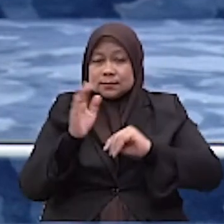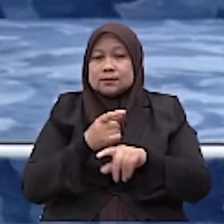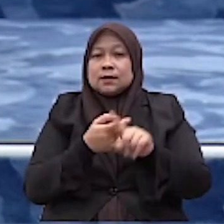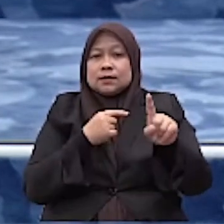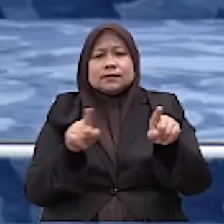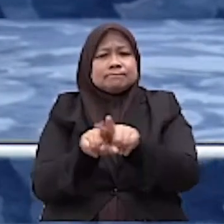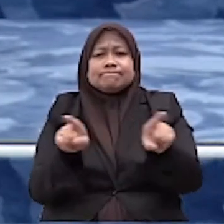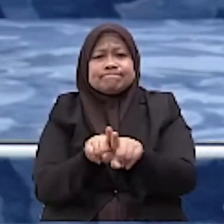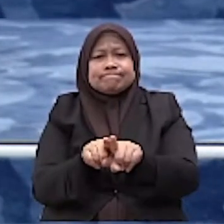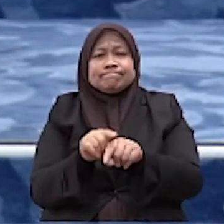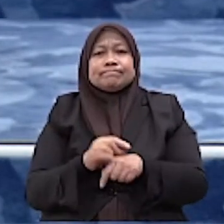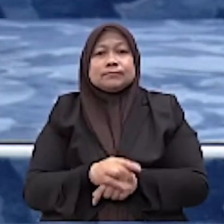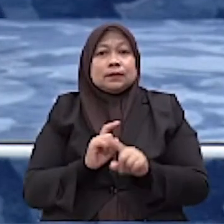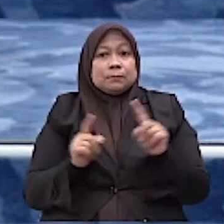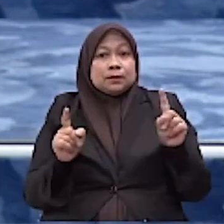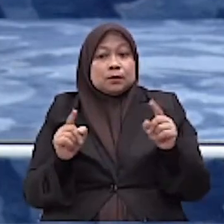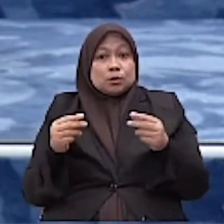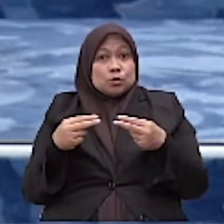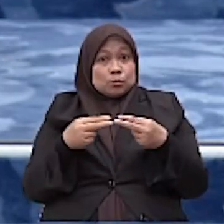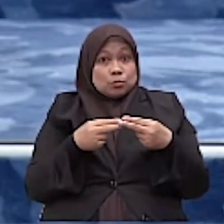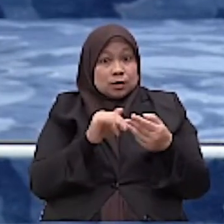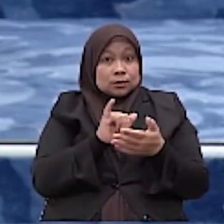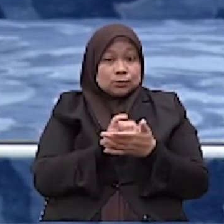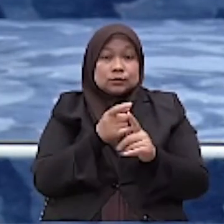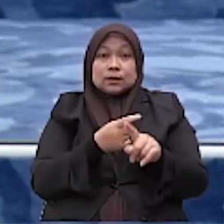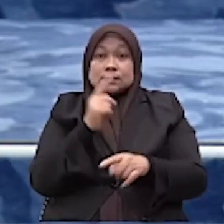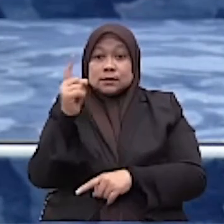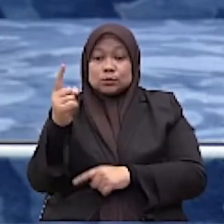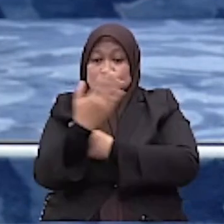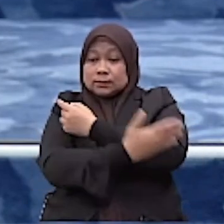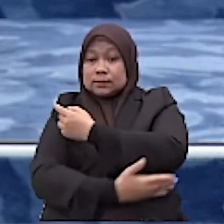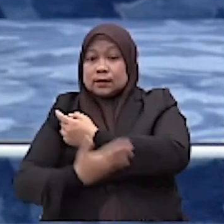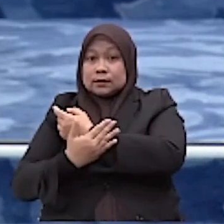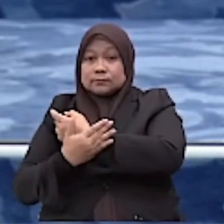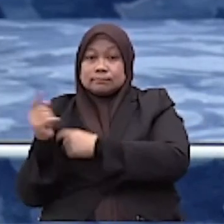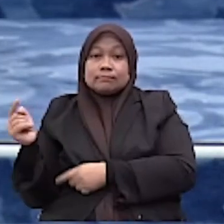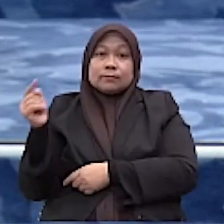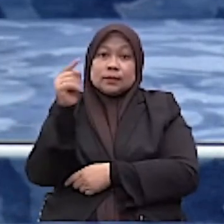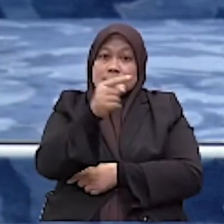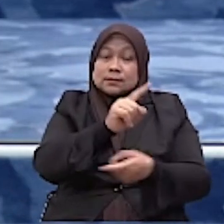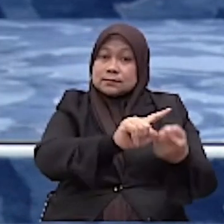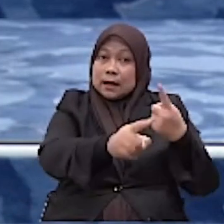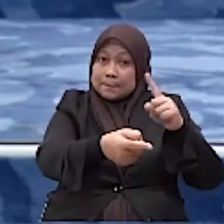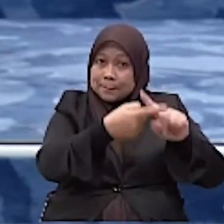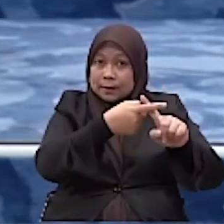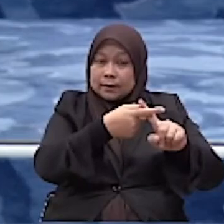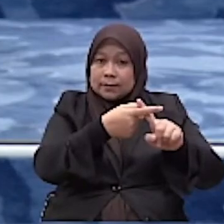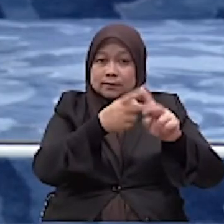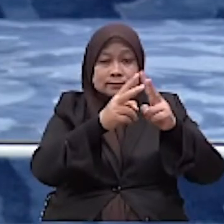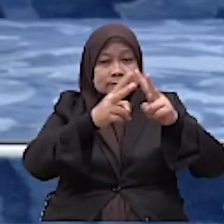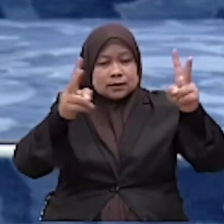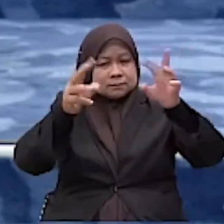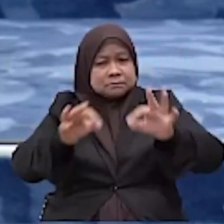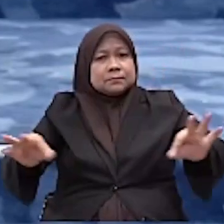dari rumpun yang sama tetapi hubungan itu daripada satu negara sahabat yang sangat